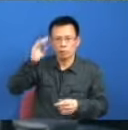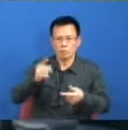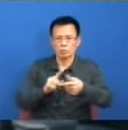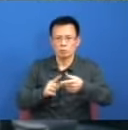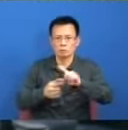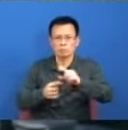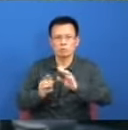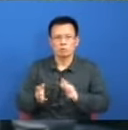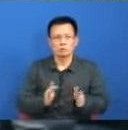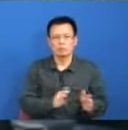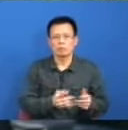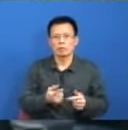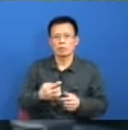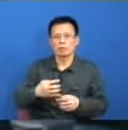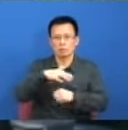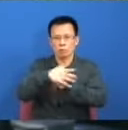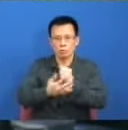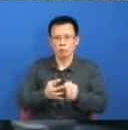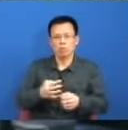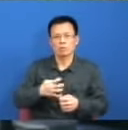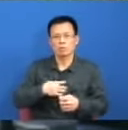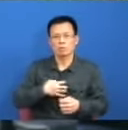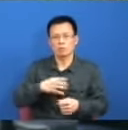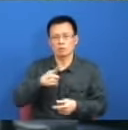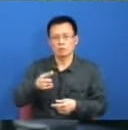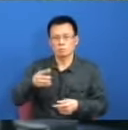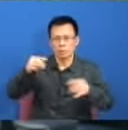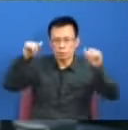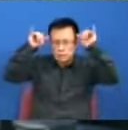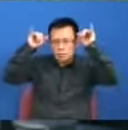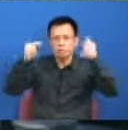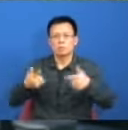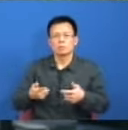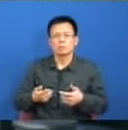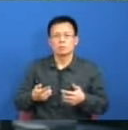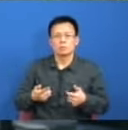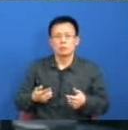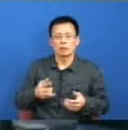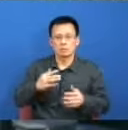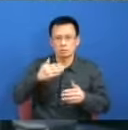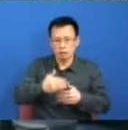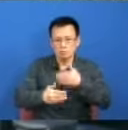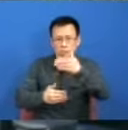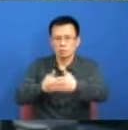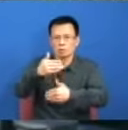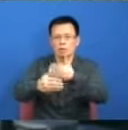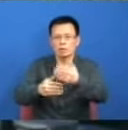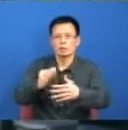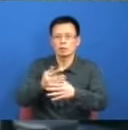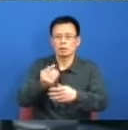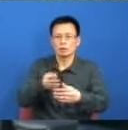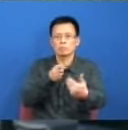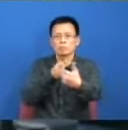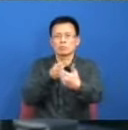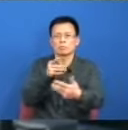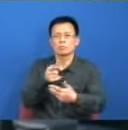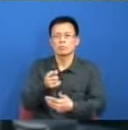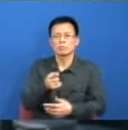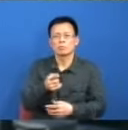咧。國際上咧都覺得係啊，你唔係太激烈，然之後咧係逐步咧就係令到對方嗰個